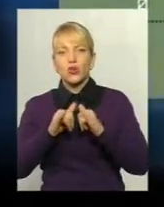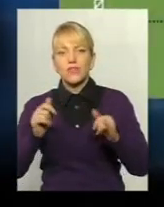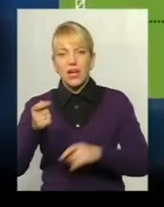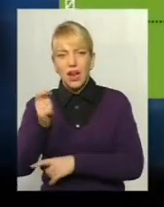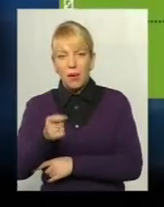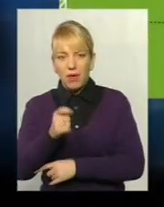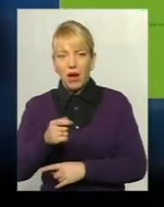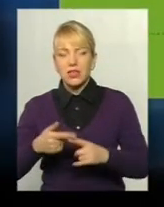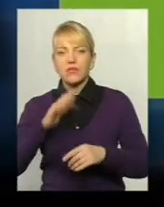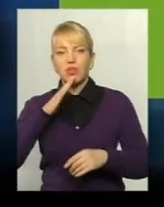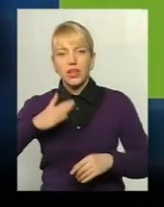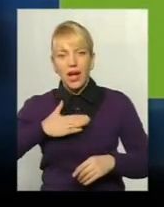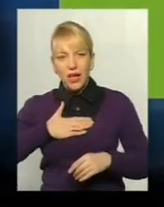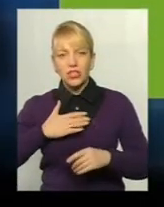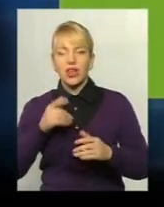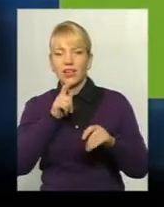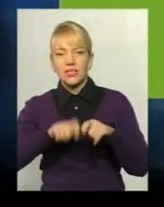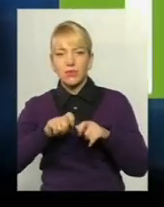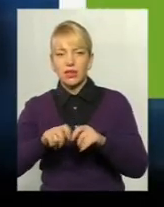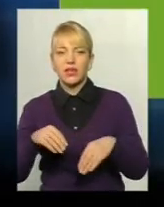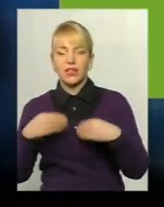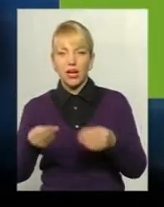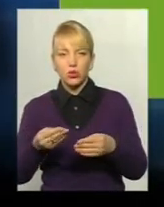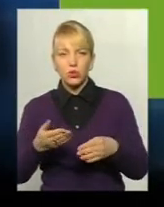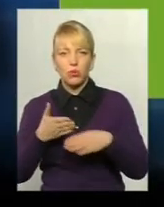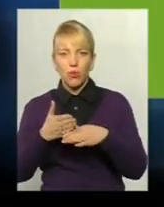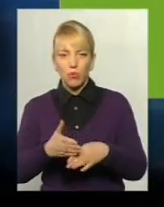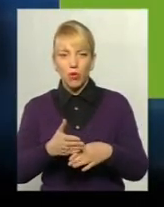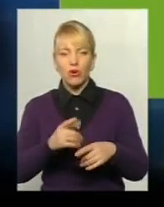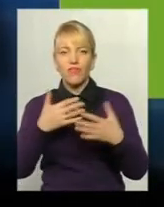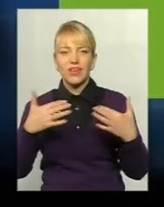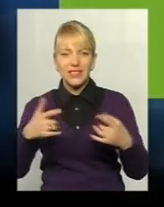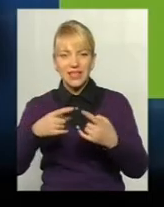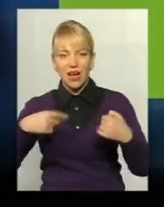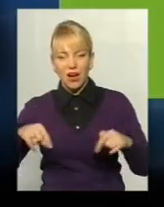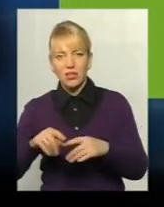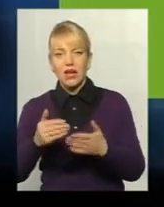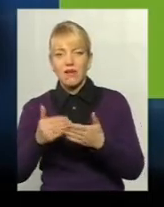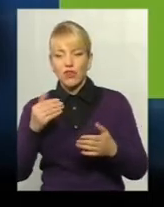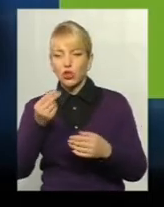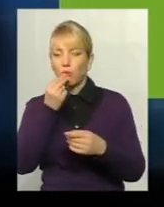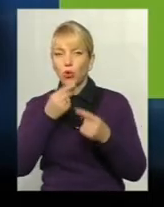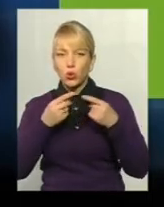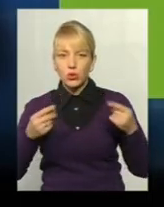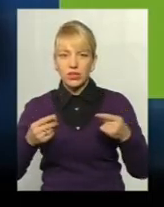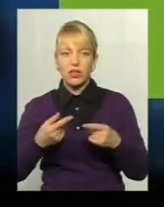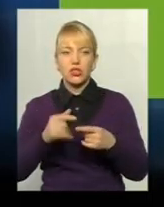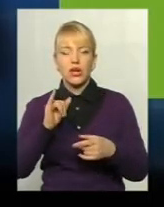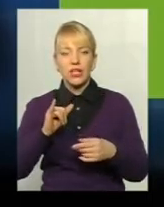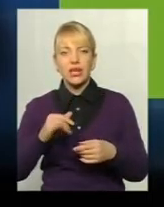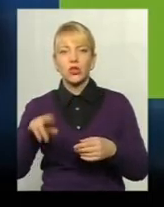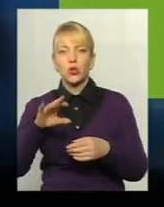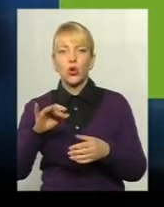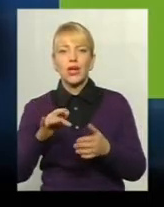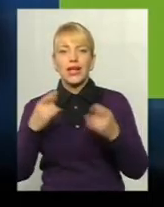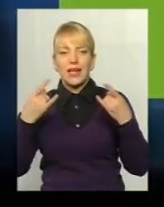Наші експерти надають допомогу в різних галузях. Від продуктів харчування та напоїв до